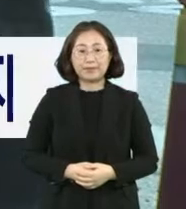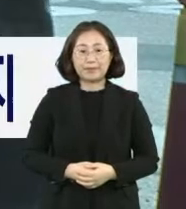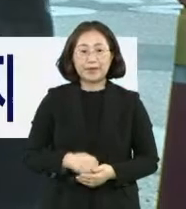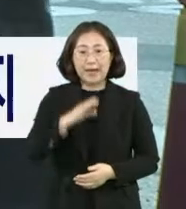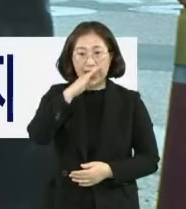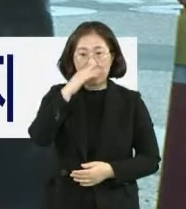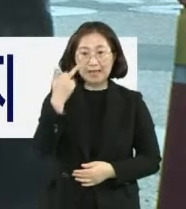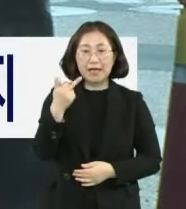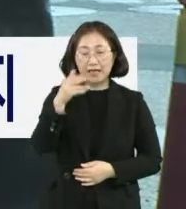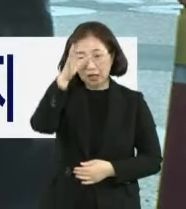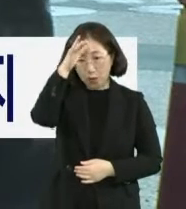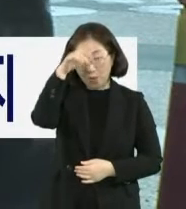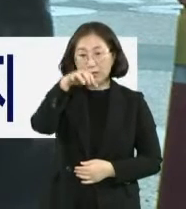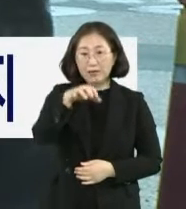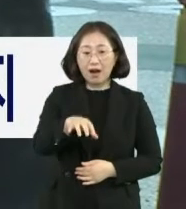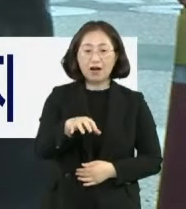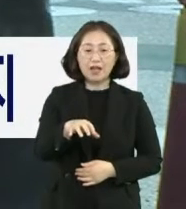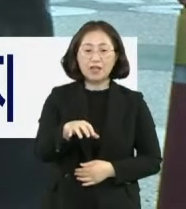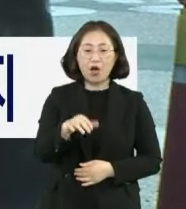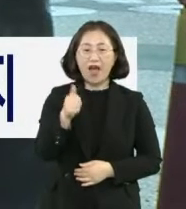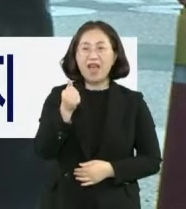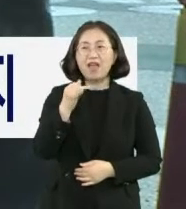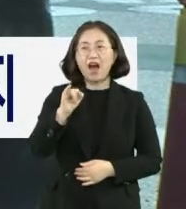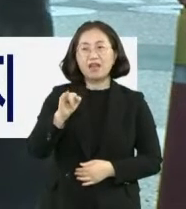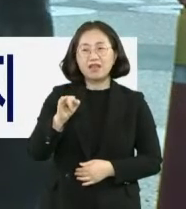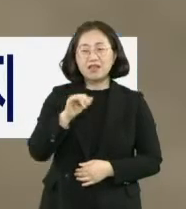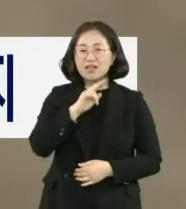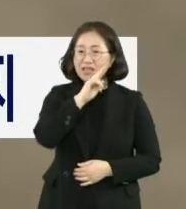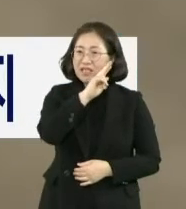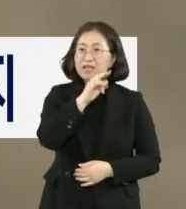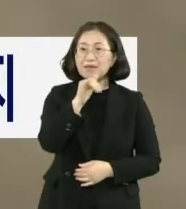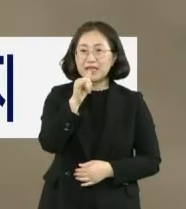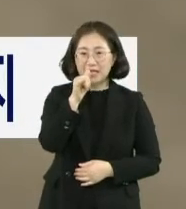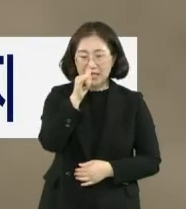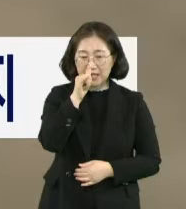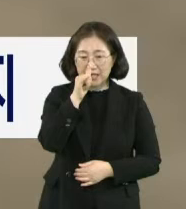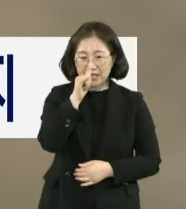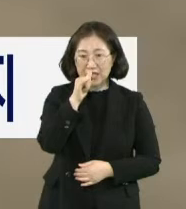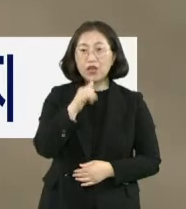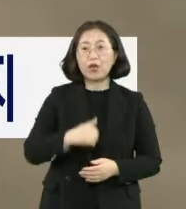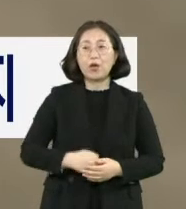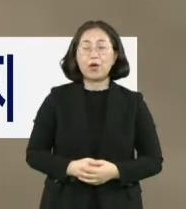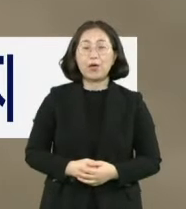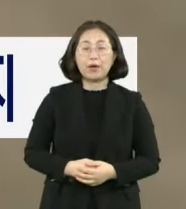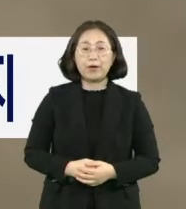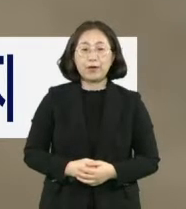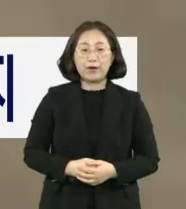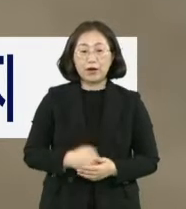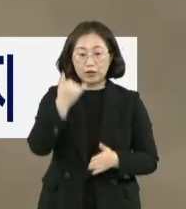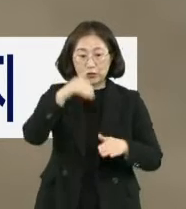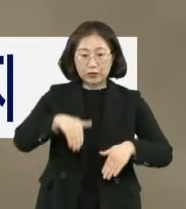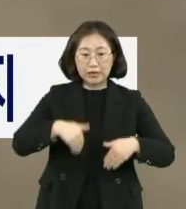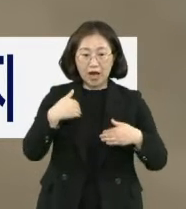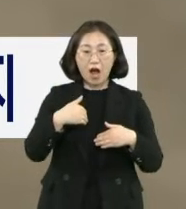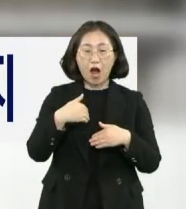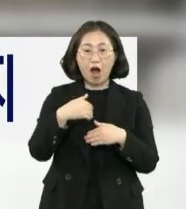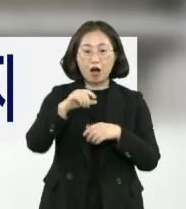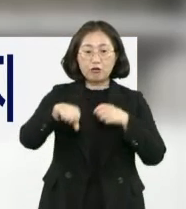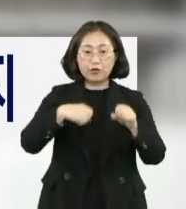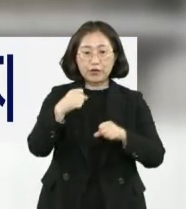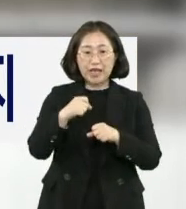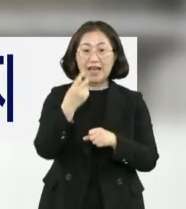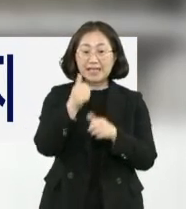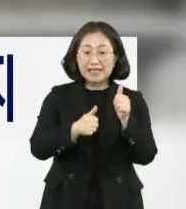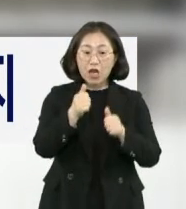예산에 있는 산란계 농장에서 고병원성 의심되는 조류인플루엔자가 발생했습니다 충남 동물 위생 시험 손은